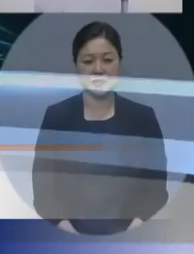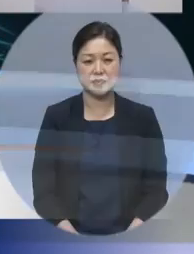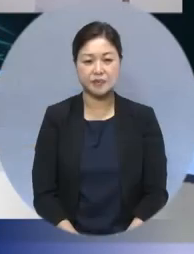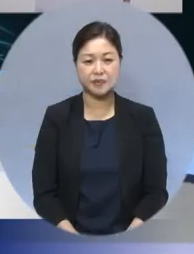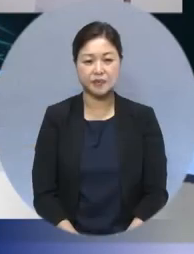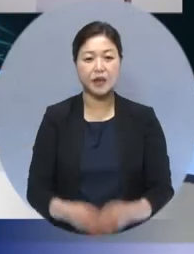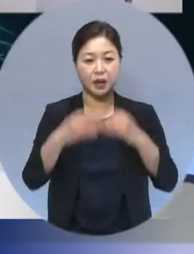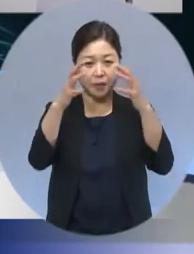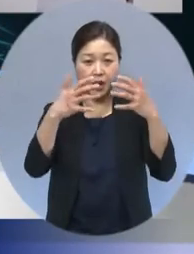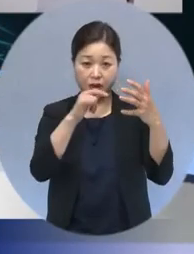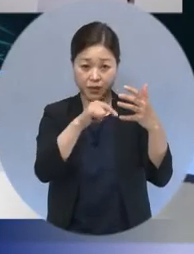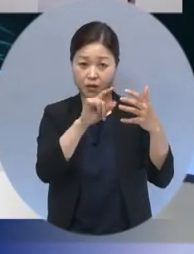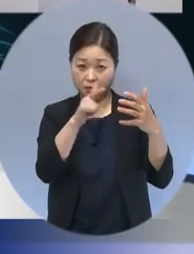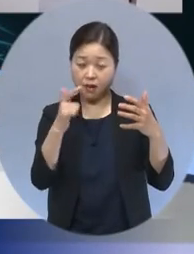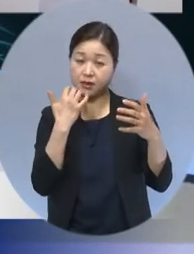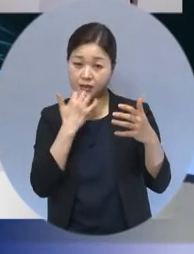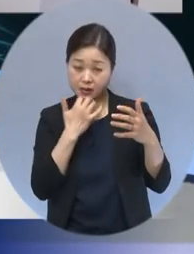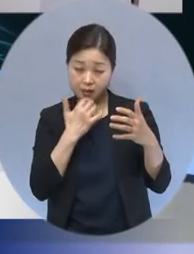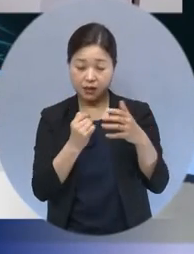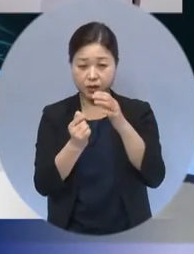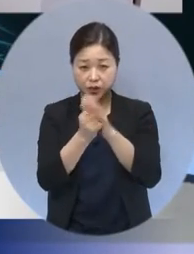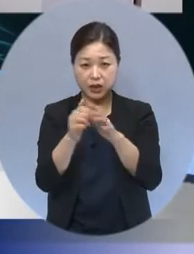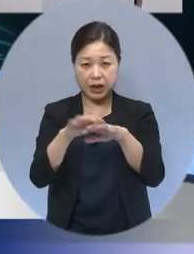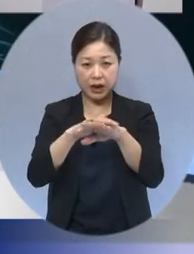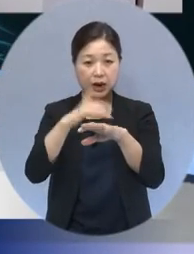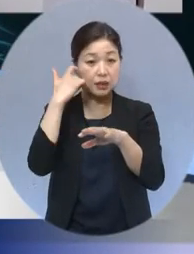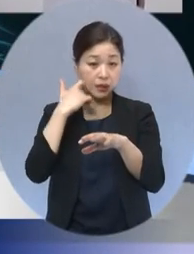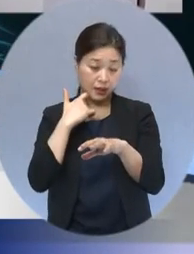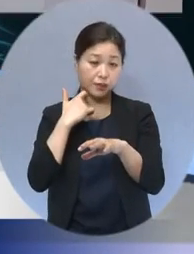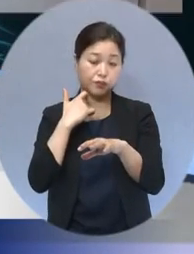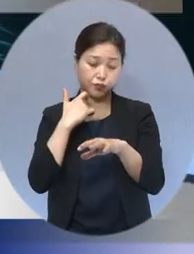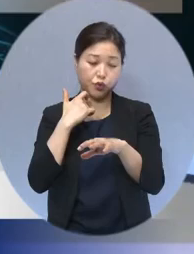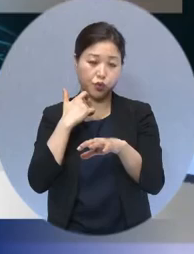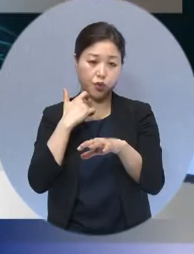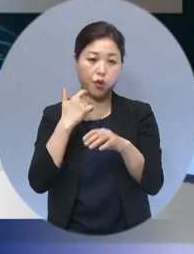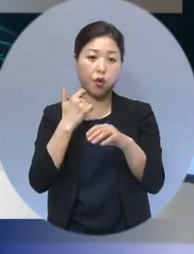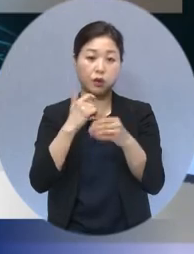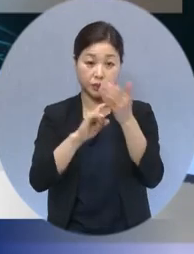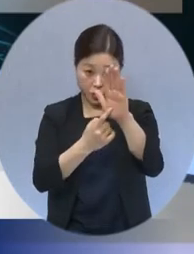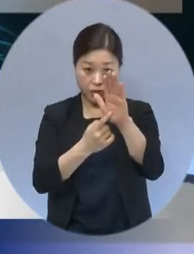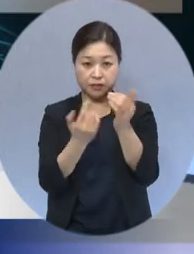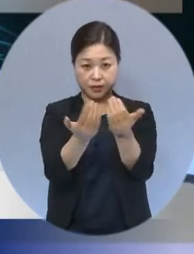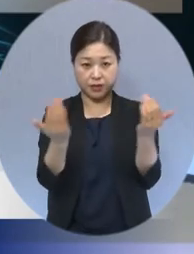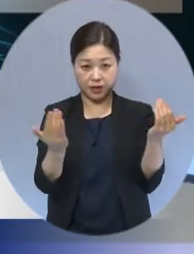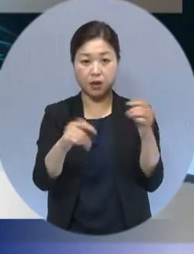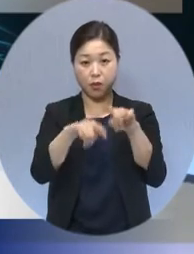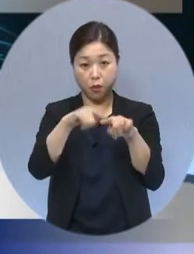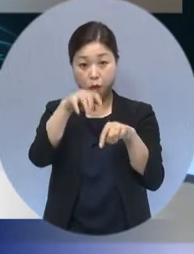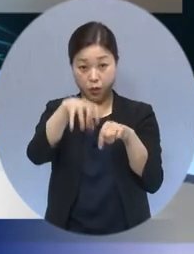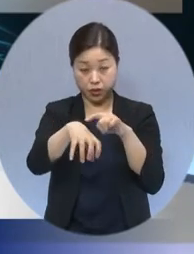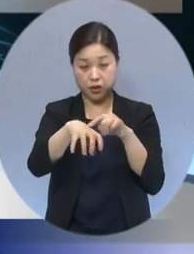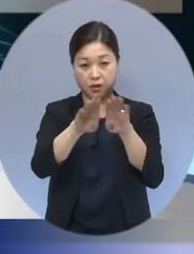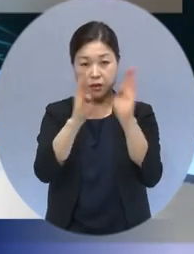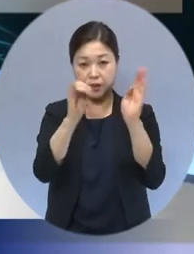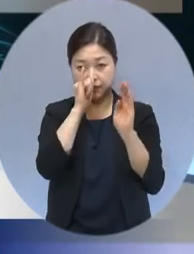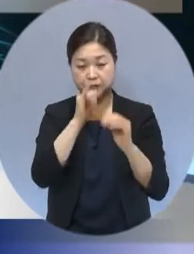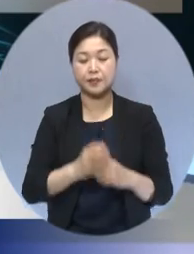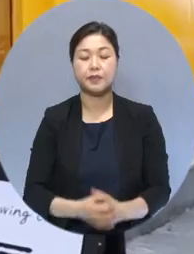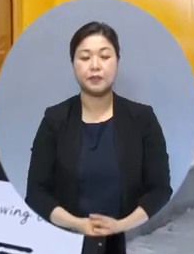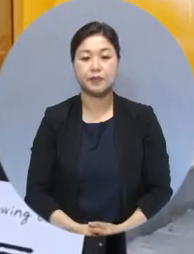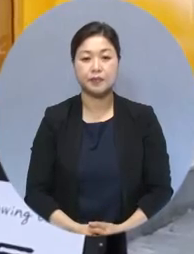바람을 다채로운 색과 독특한 질감으로 표현한 전시가 목포에서 열렸습니다. 이소영 기자가